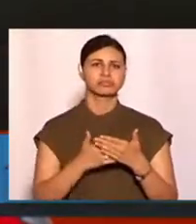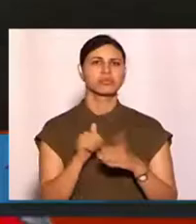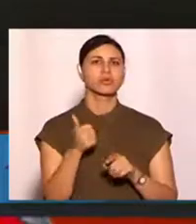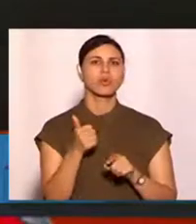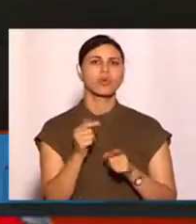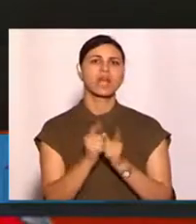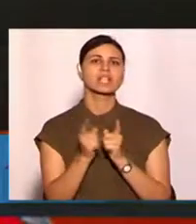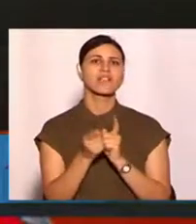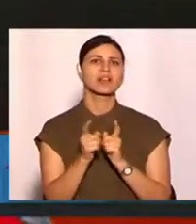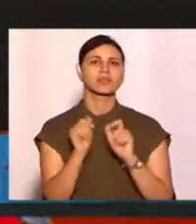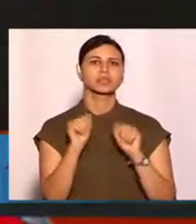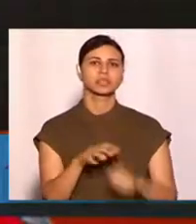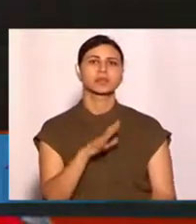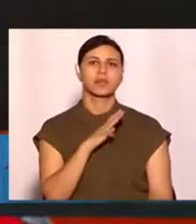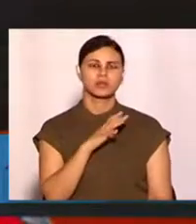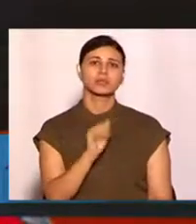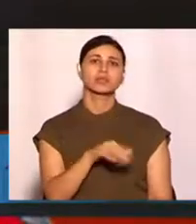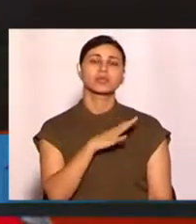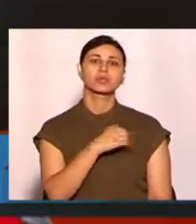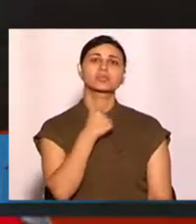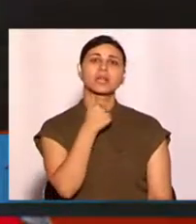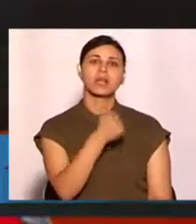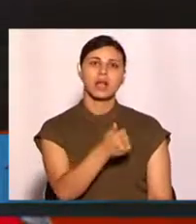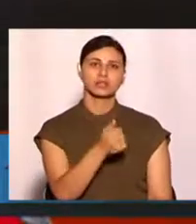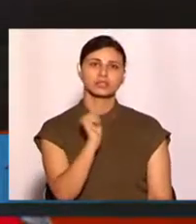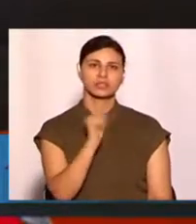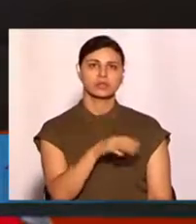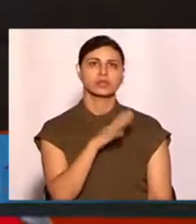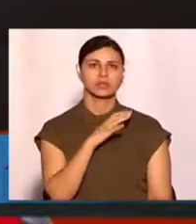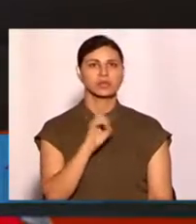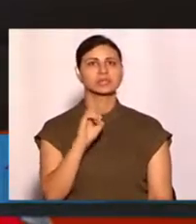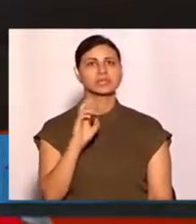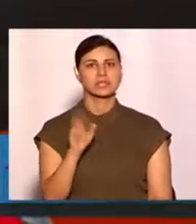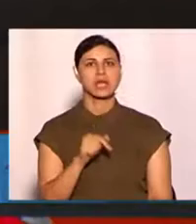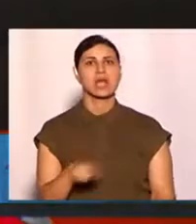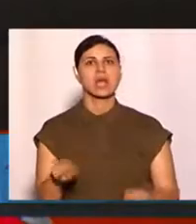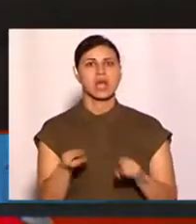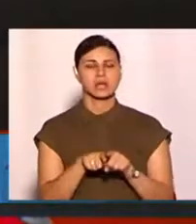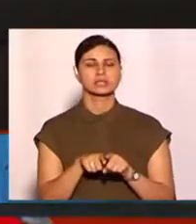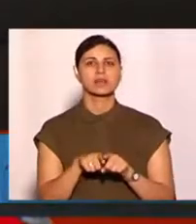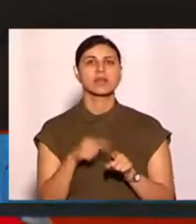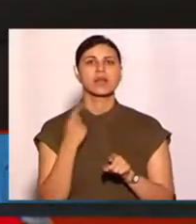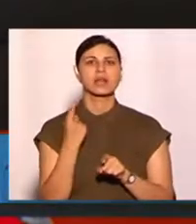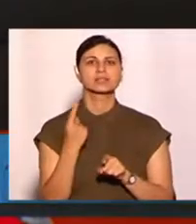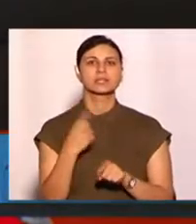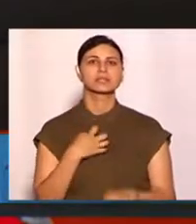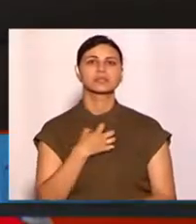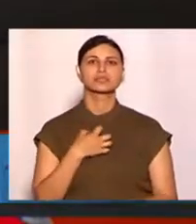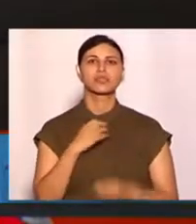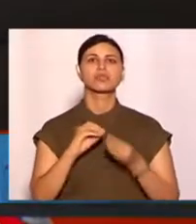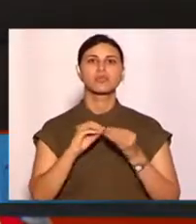რამდენი გადაგვარება შეიძლება იყოს, რომელიც შეიძლება იყოს კეთილთვისებიან სიმსივნეთ ჩათვლილი. და ასევე ერთ-ერთი ძალიან მნიშვნელოვანი